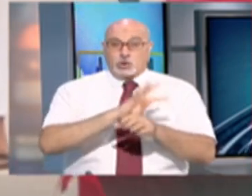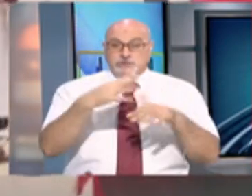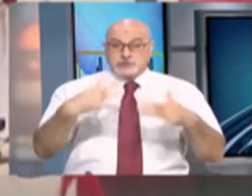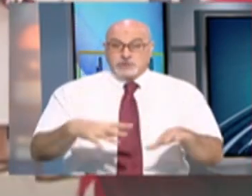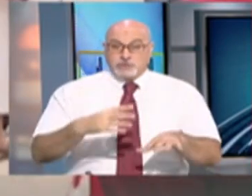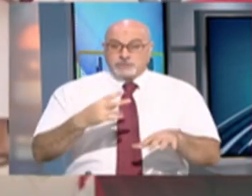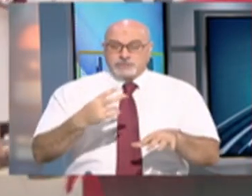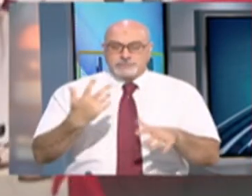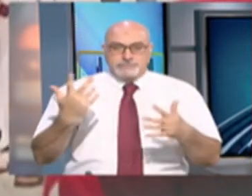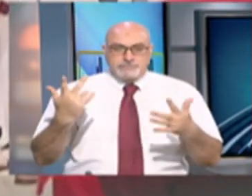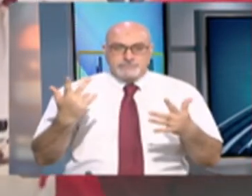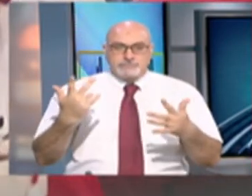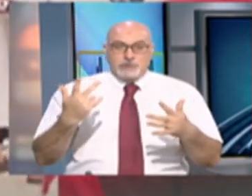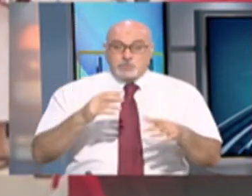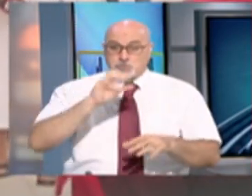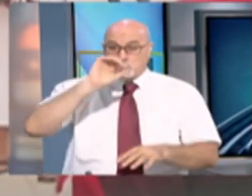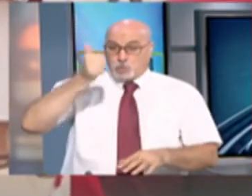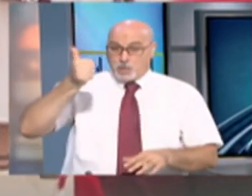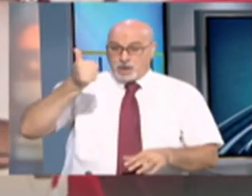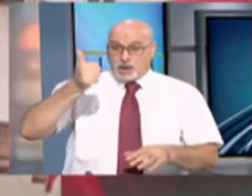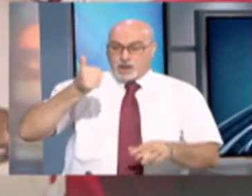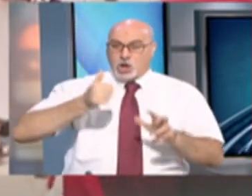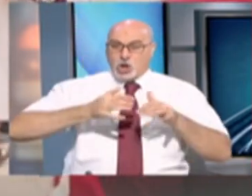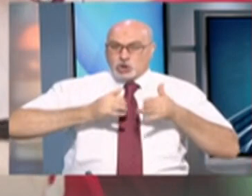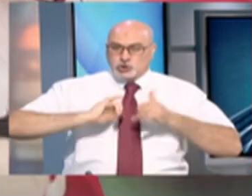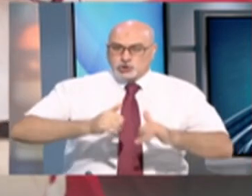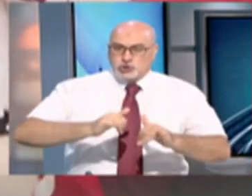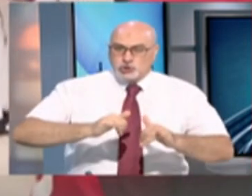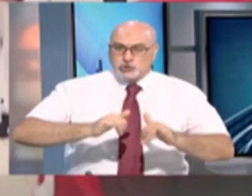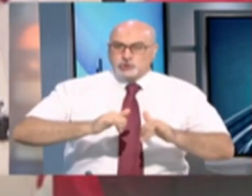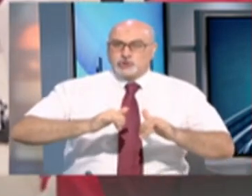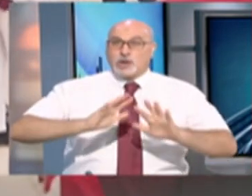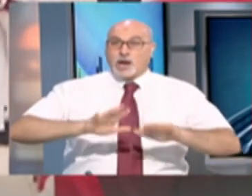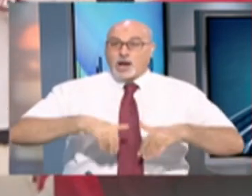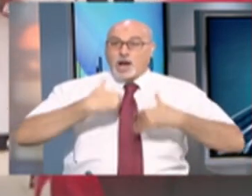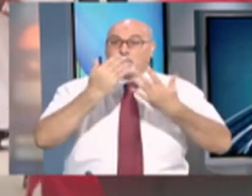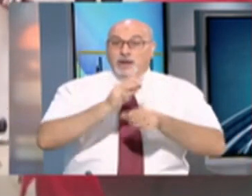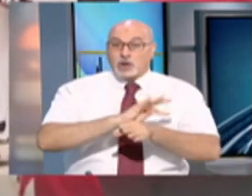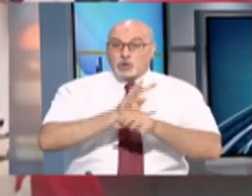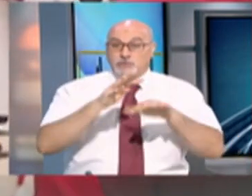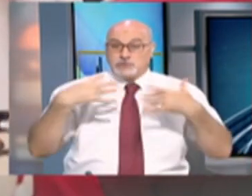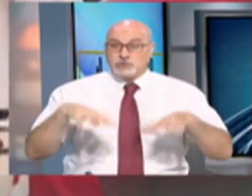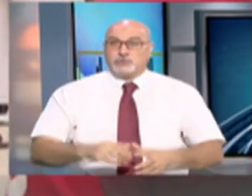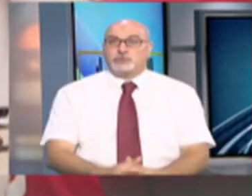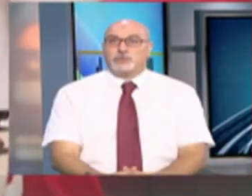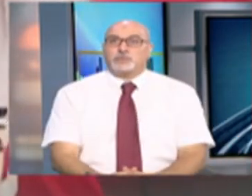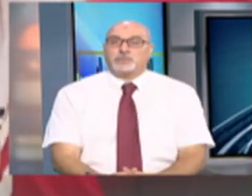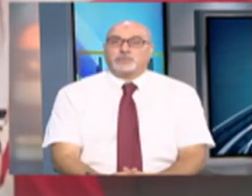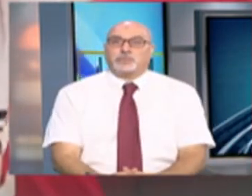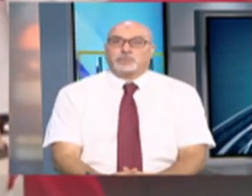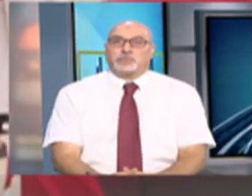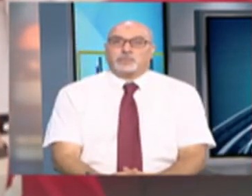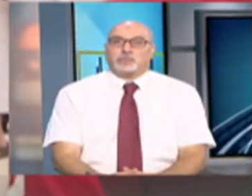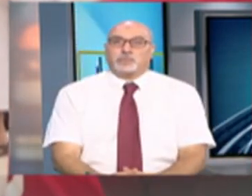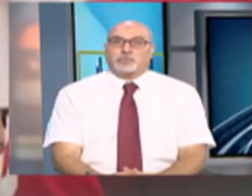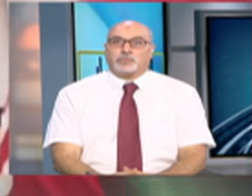باش تستقبل أول دورة يعني كبرى دولية رياضية بعد طبعا طوكيو. تعرفوا اللي طوكيو ما كانتش في